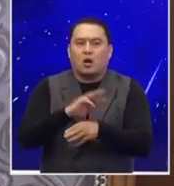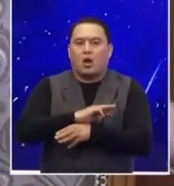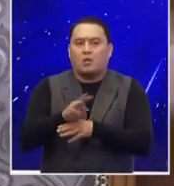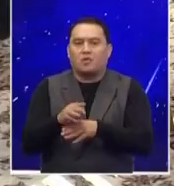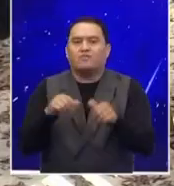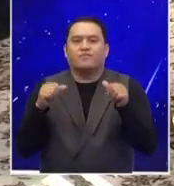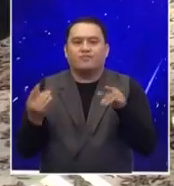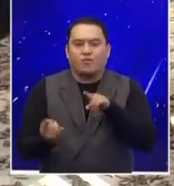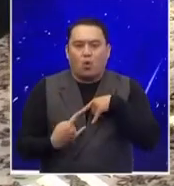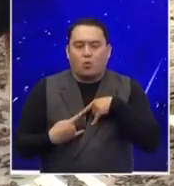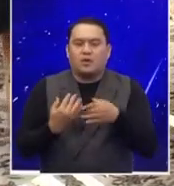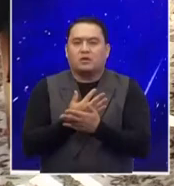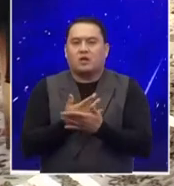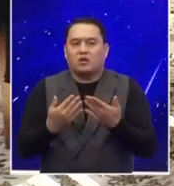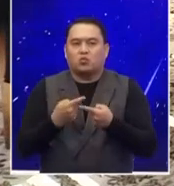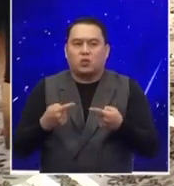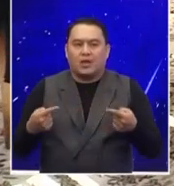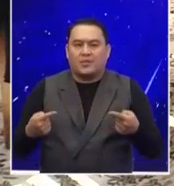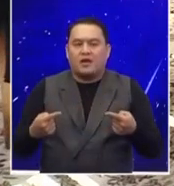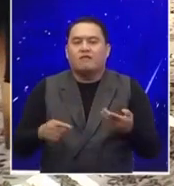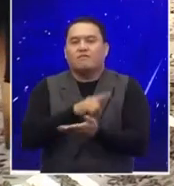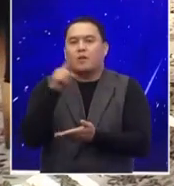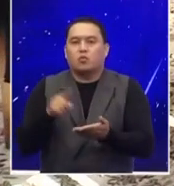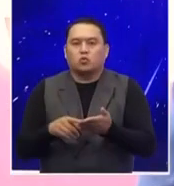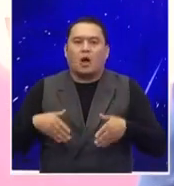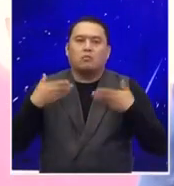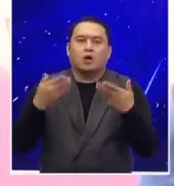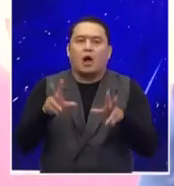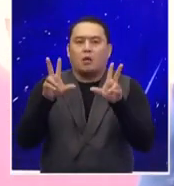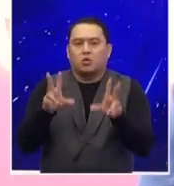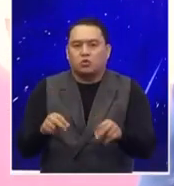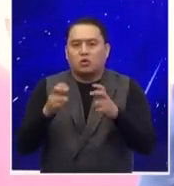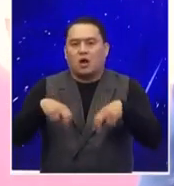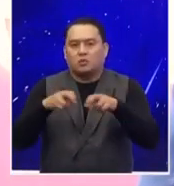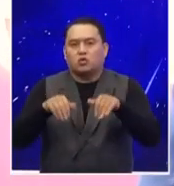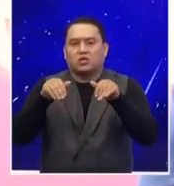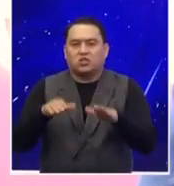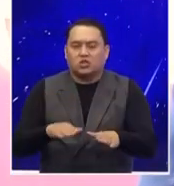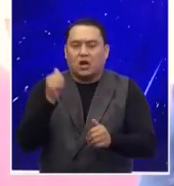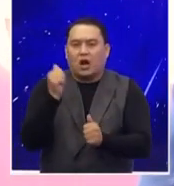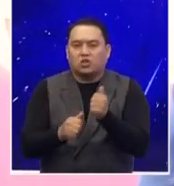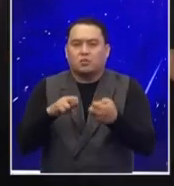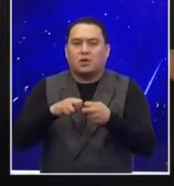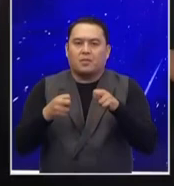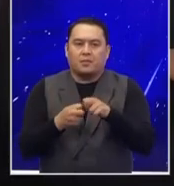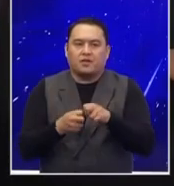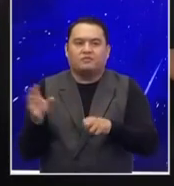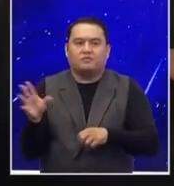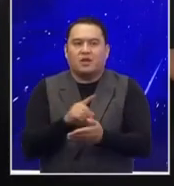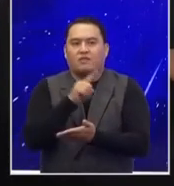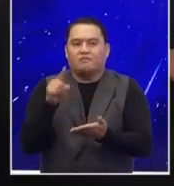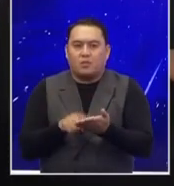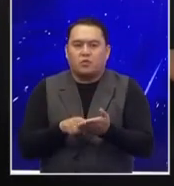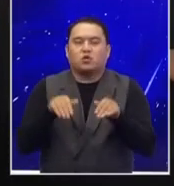школьной формой и другие. Батыржан Байжуманов ответил всем обратившимся, пообещав рассмотреть и найти решение каждой проблемы. 7 вопросов были